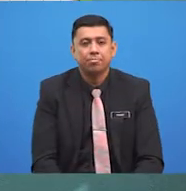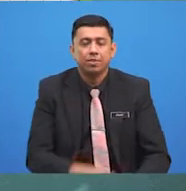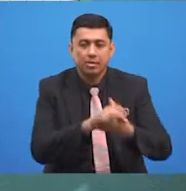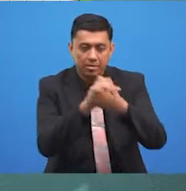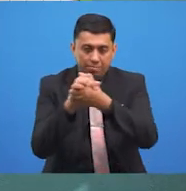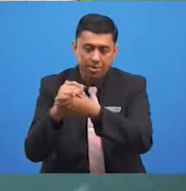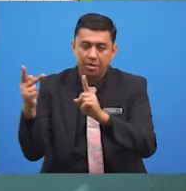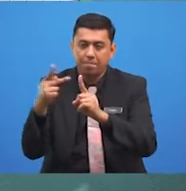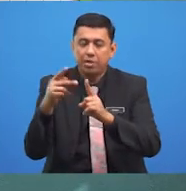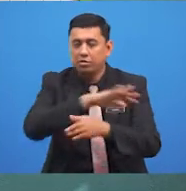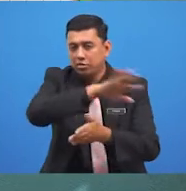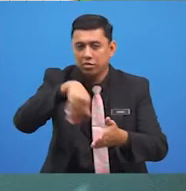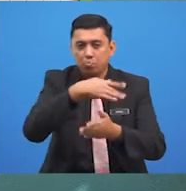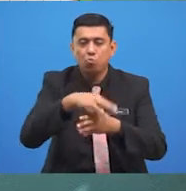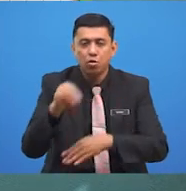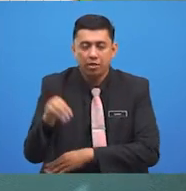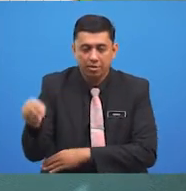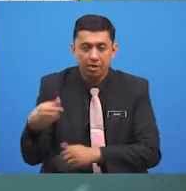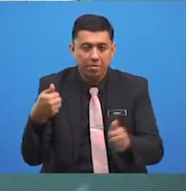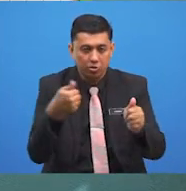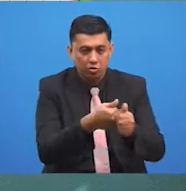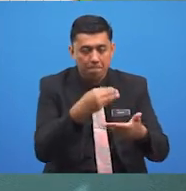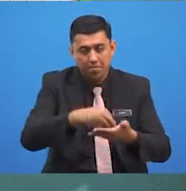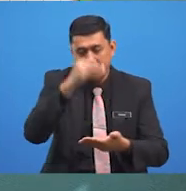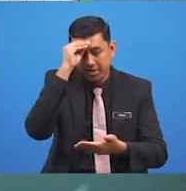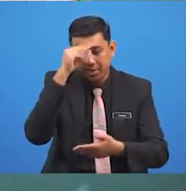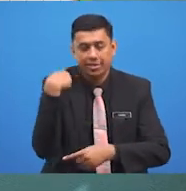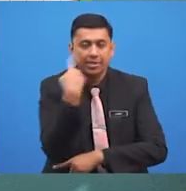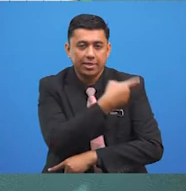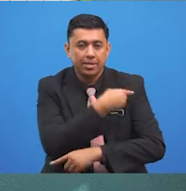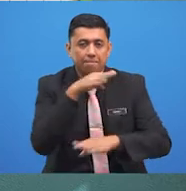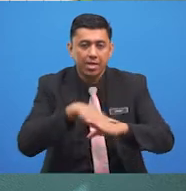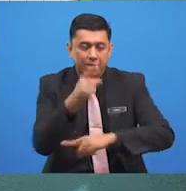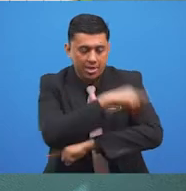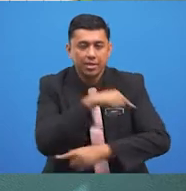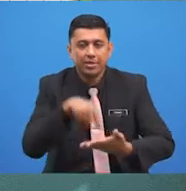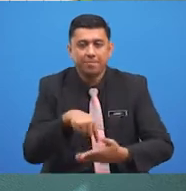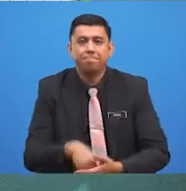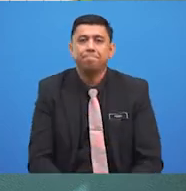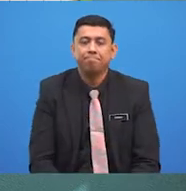Syabas kepada semua murid yang mengikuti sesi pembelajaran kita pada hari ini.